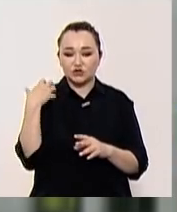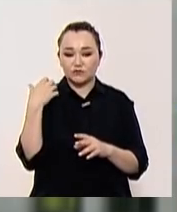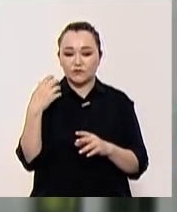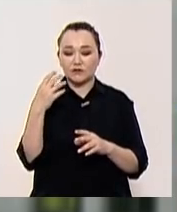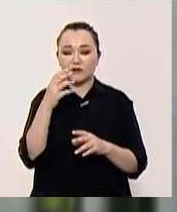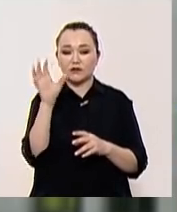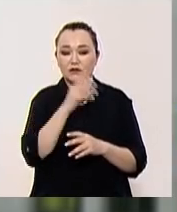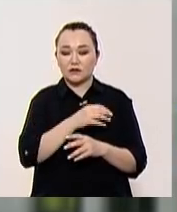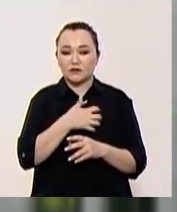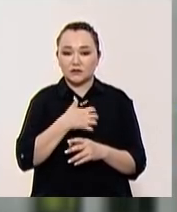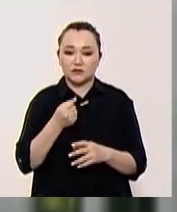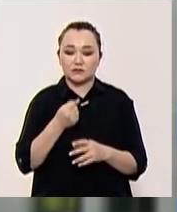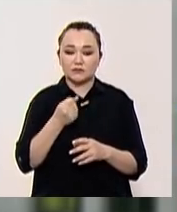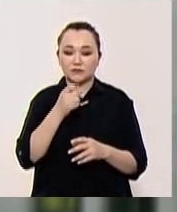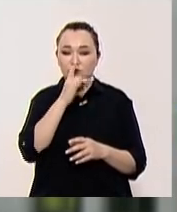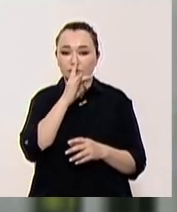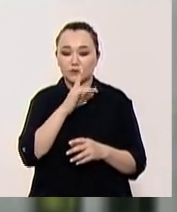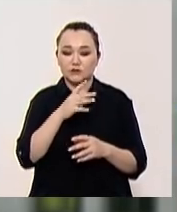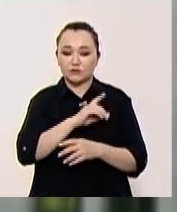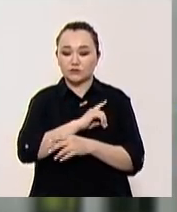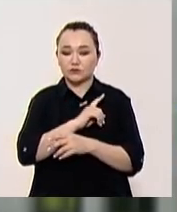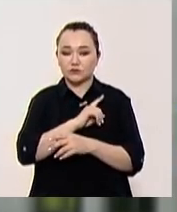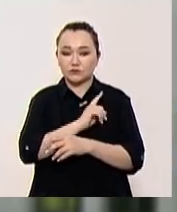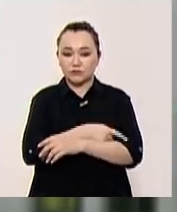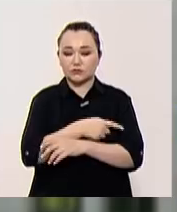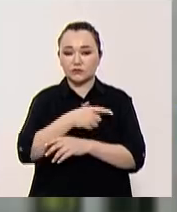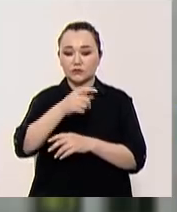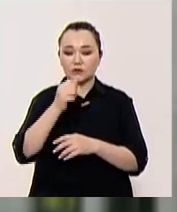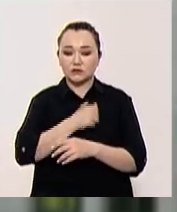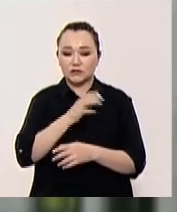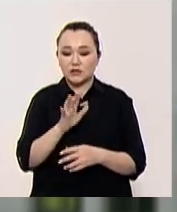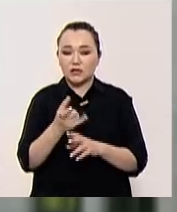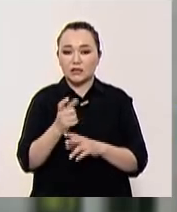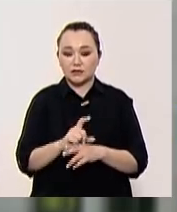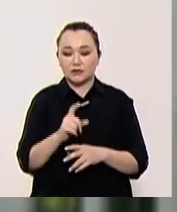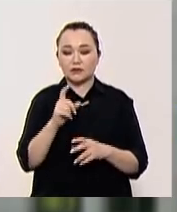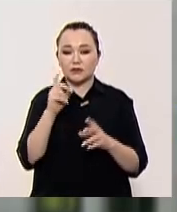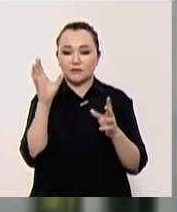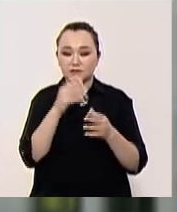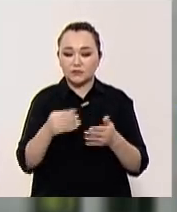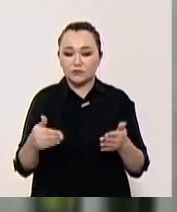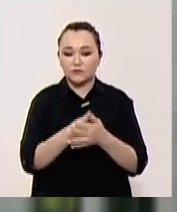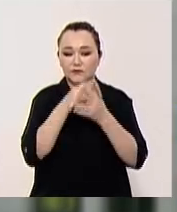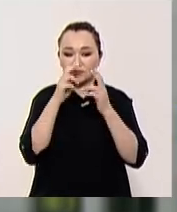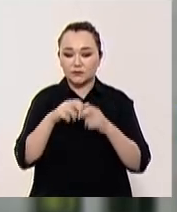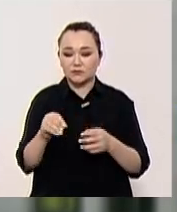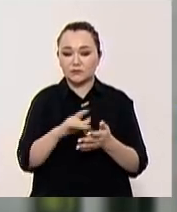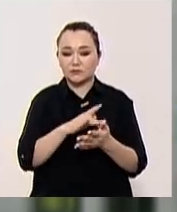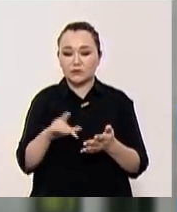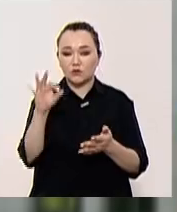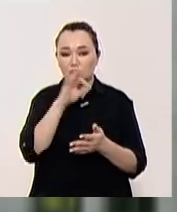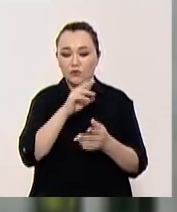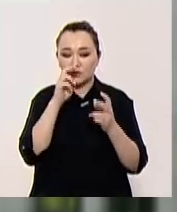қажыр қайратын аямайды деді. Сондай ақ өңірлерді қаржыландыру тәртібін қайта қарап, бюджет аралық